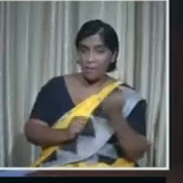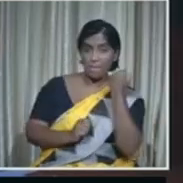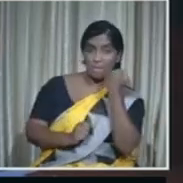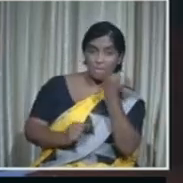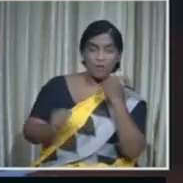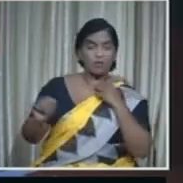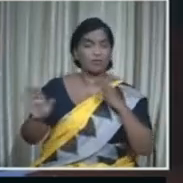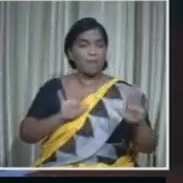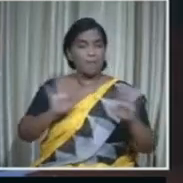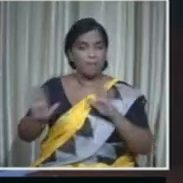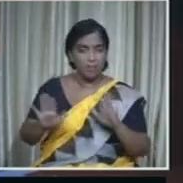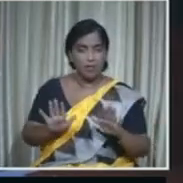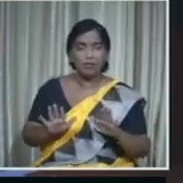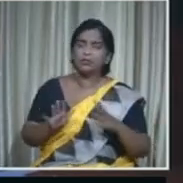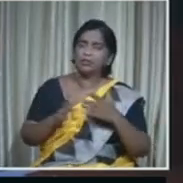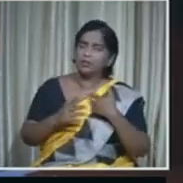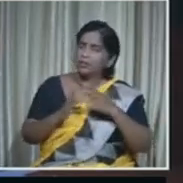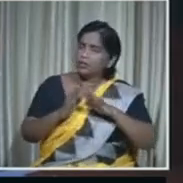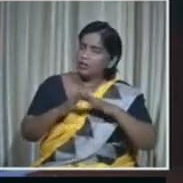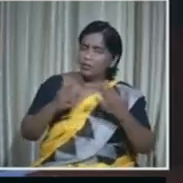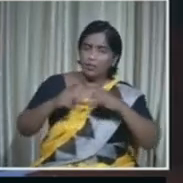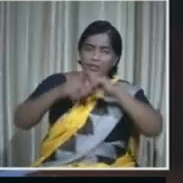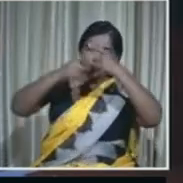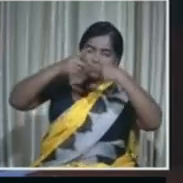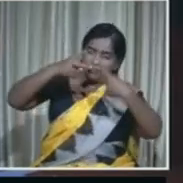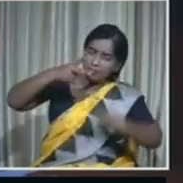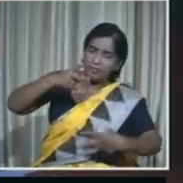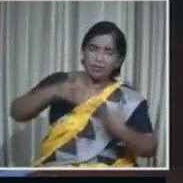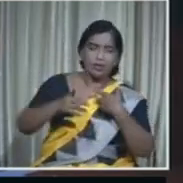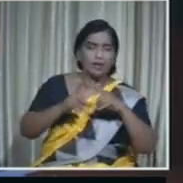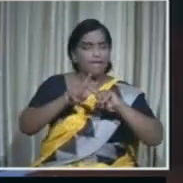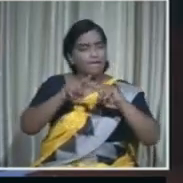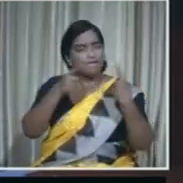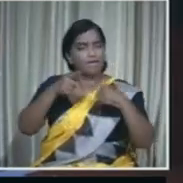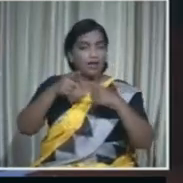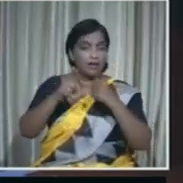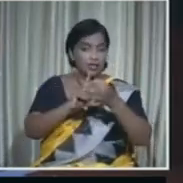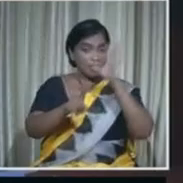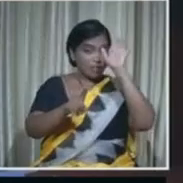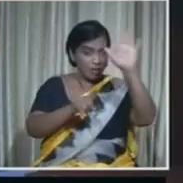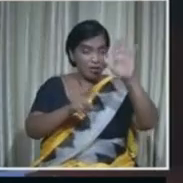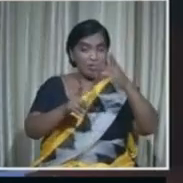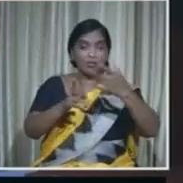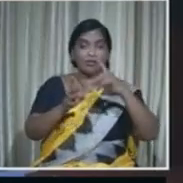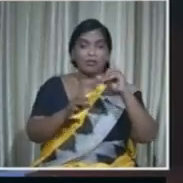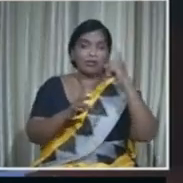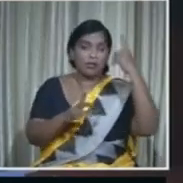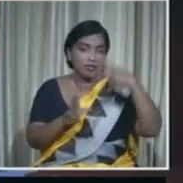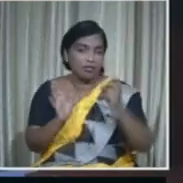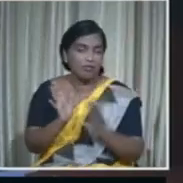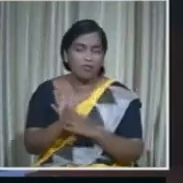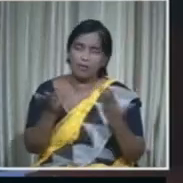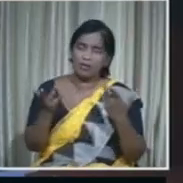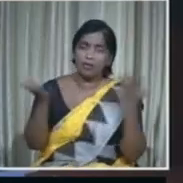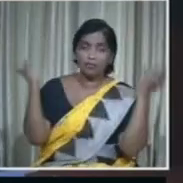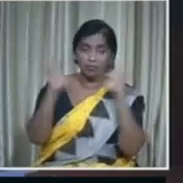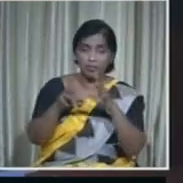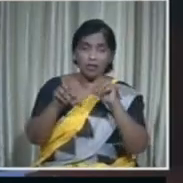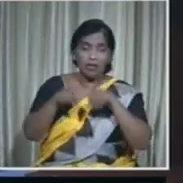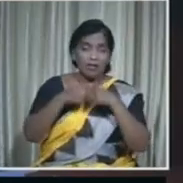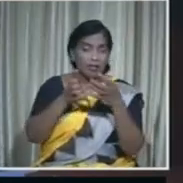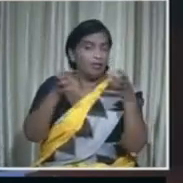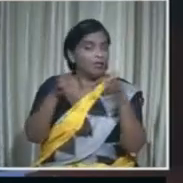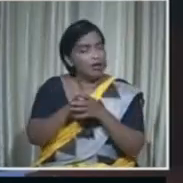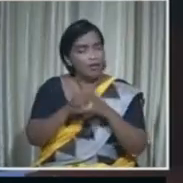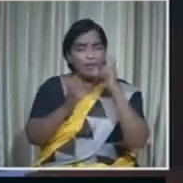हुबवमी कवर ईट यटिंग अटवन कवर वर्गे हो सभागो अंतरपालन हो मे विवस्ताव अतुलिंग